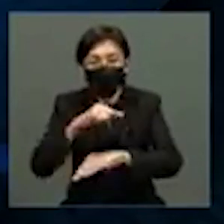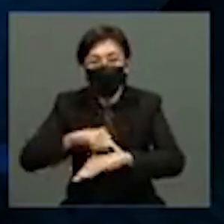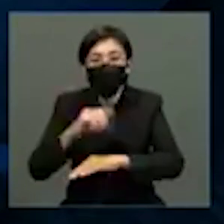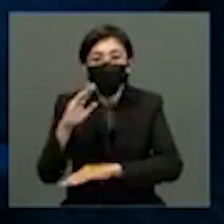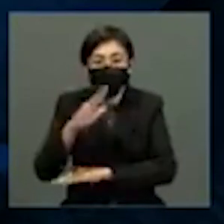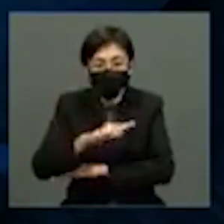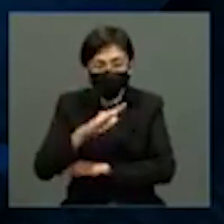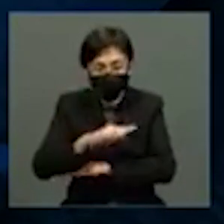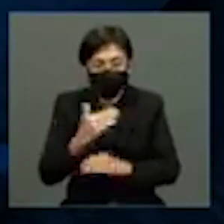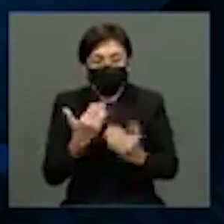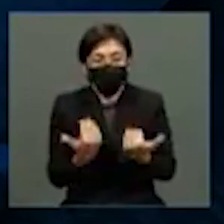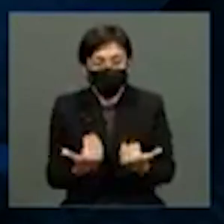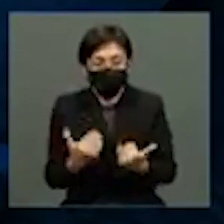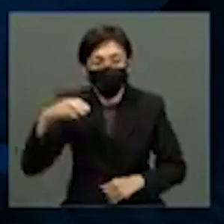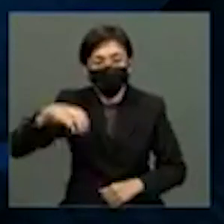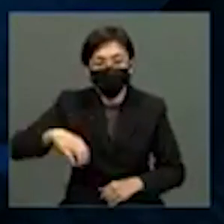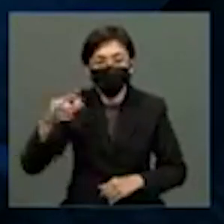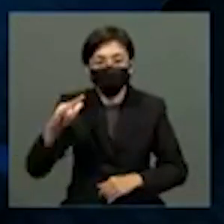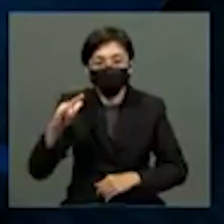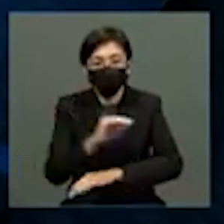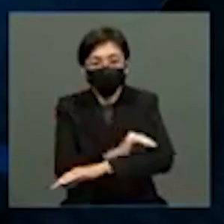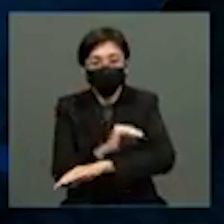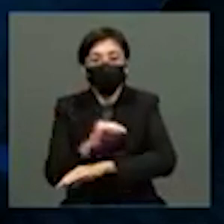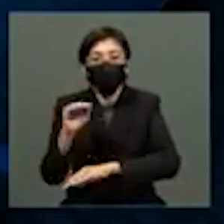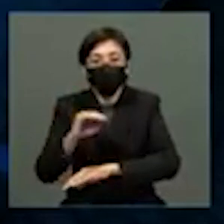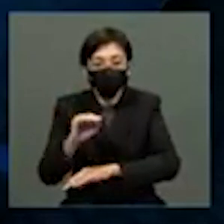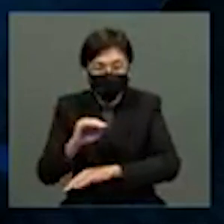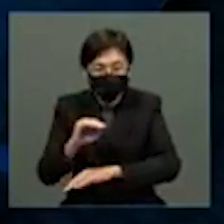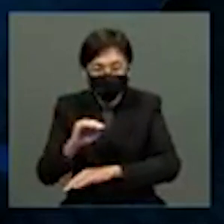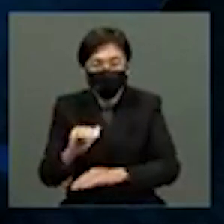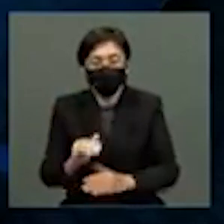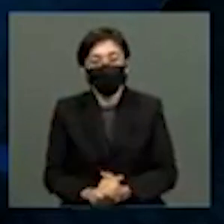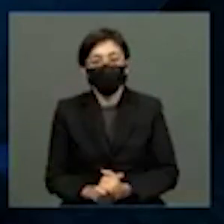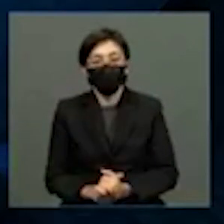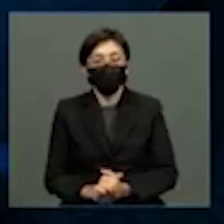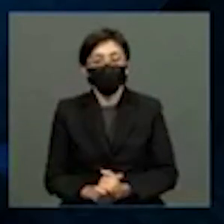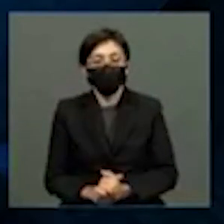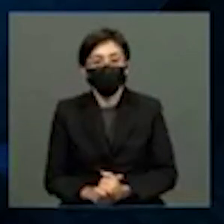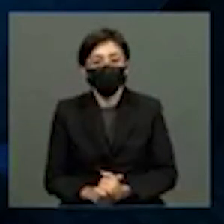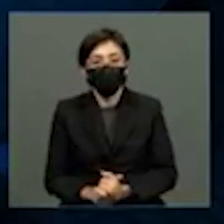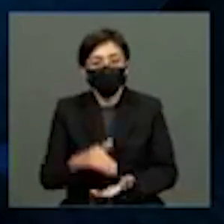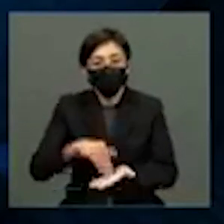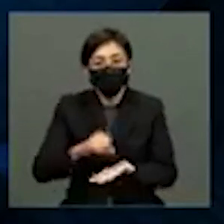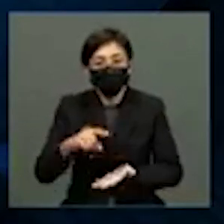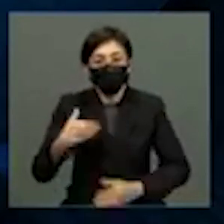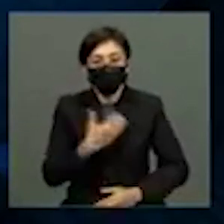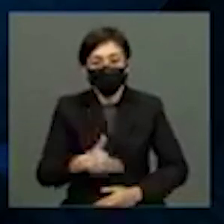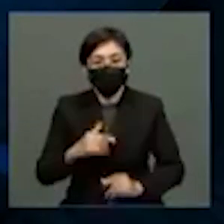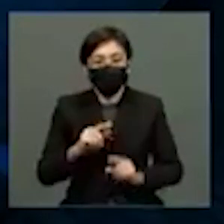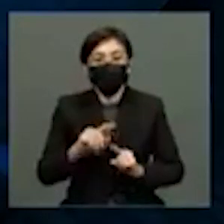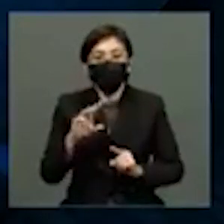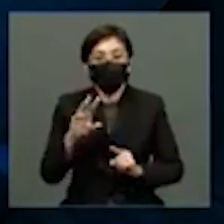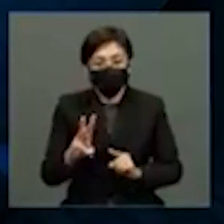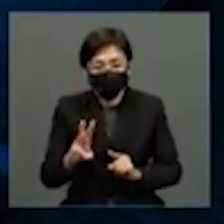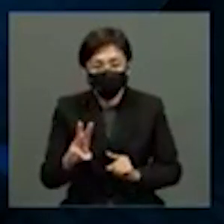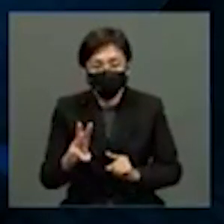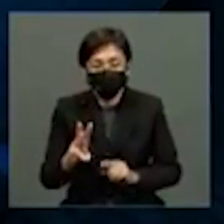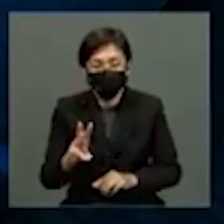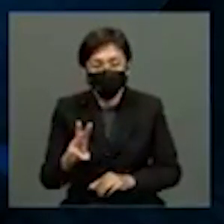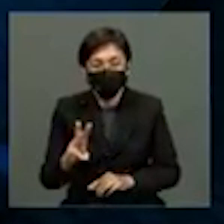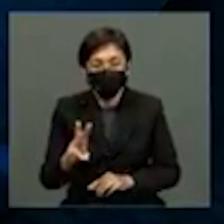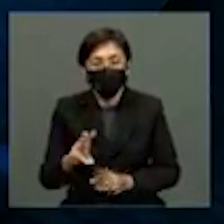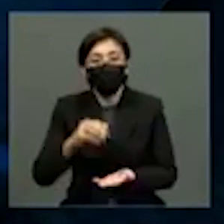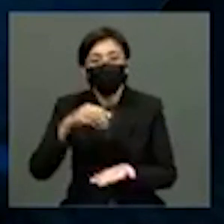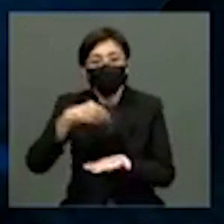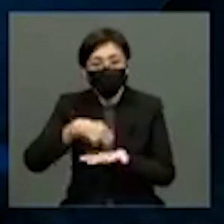างท่าอากาศยานสุวรรณภูมิร่วมกันกับทางเขตสุขภาพที่6จะมีการให้